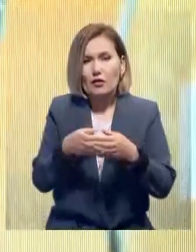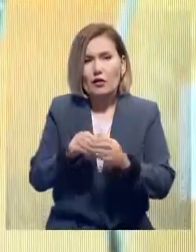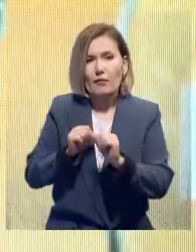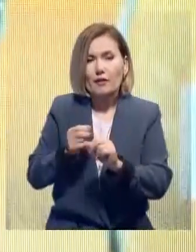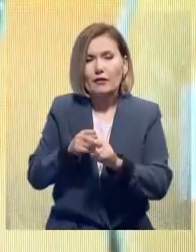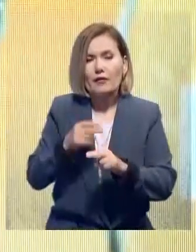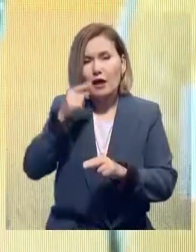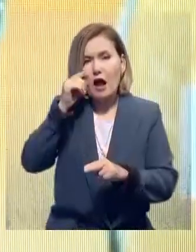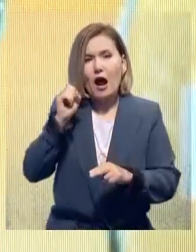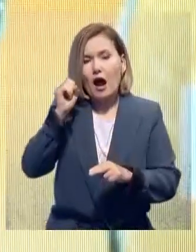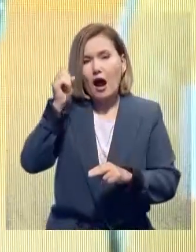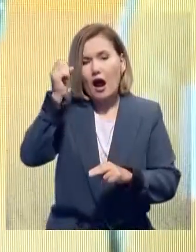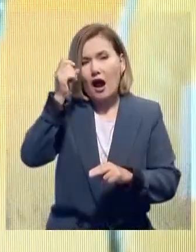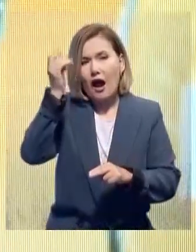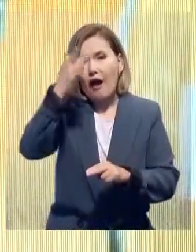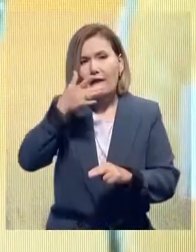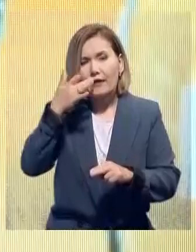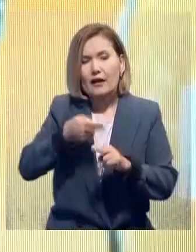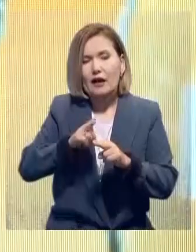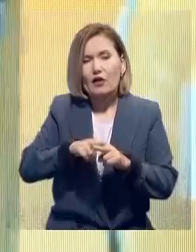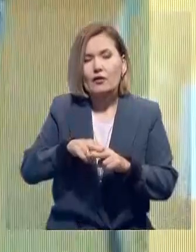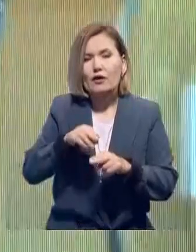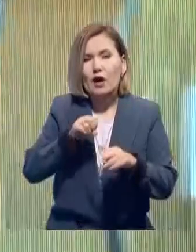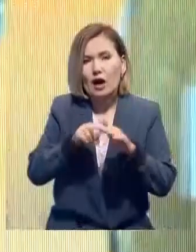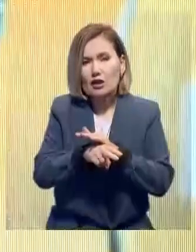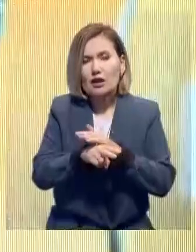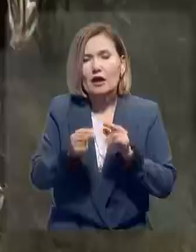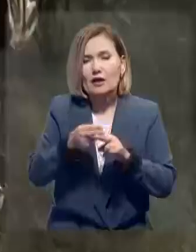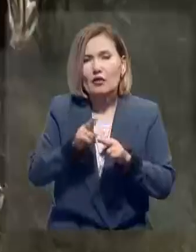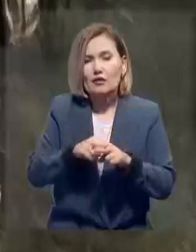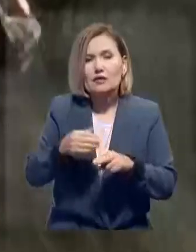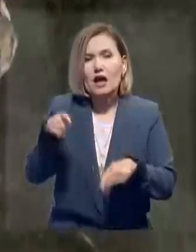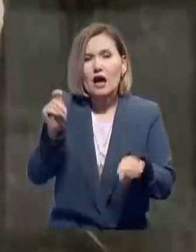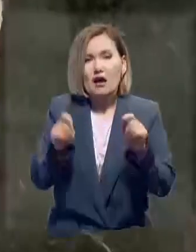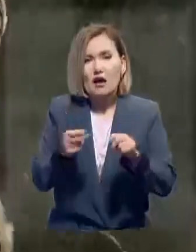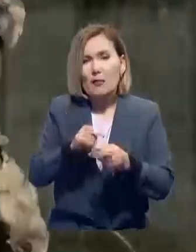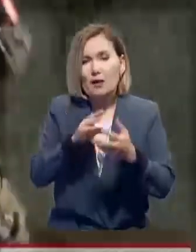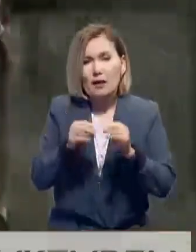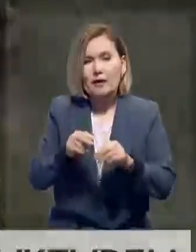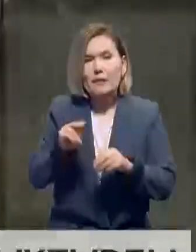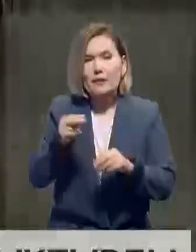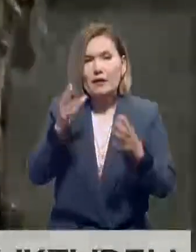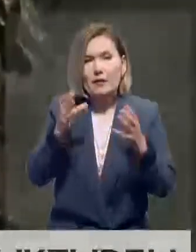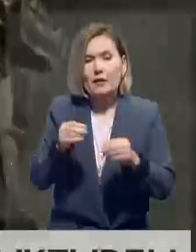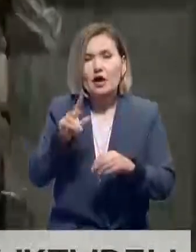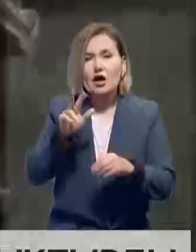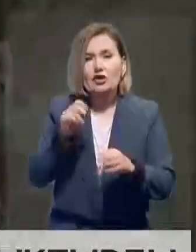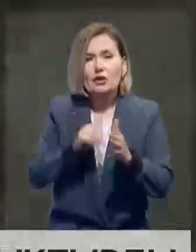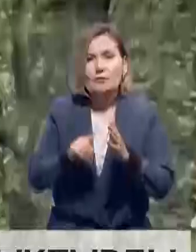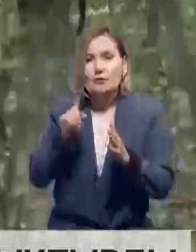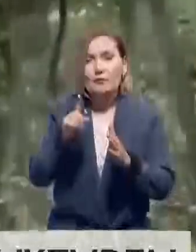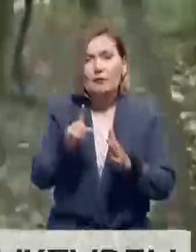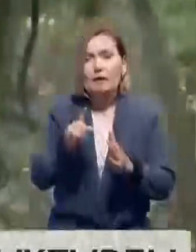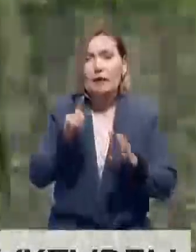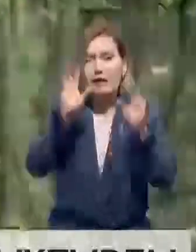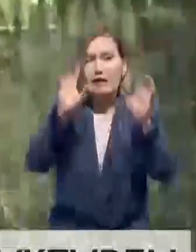Азия, Африка мен таяу шығыстан босып келгендер осы ел арқылы батысқа қарай жол тартады. Бейсенбіде полиция 371 заңсыз мигрантты